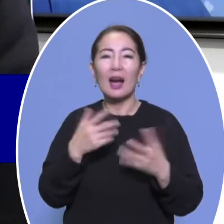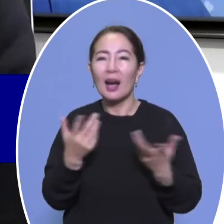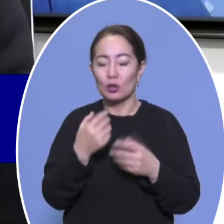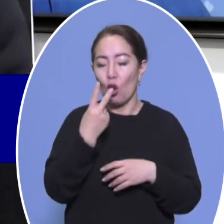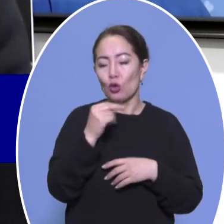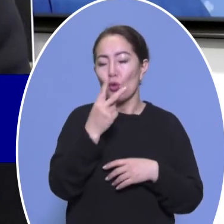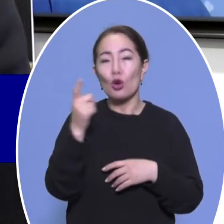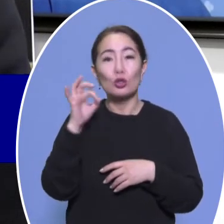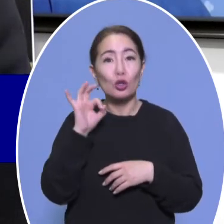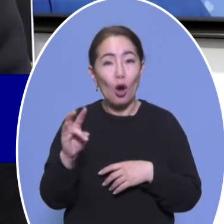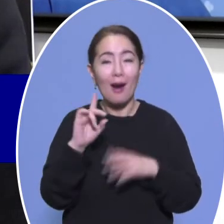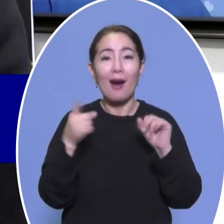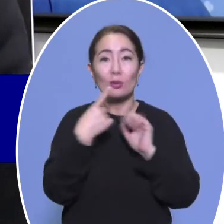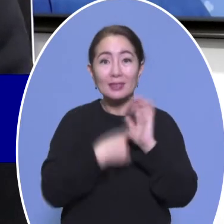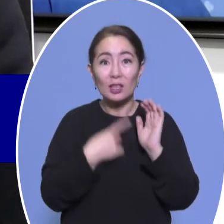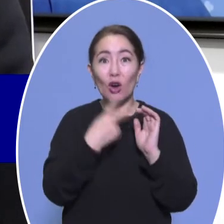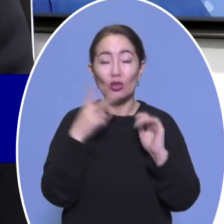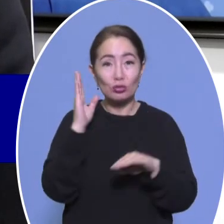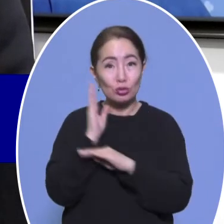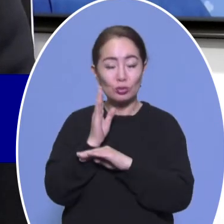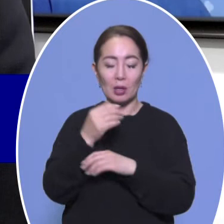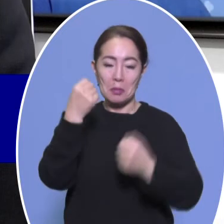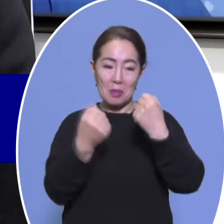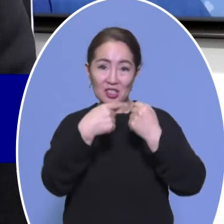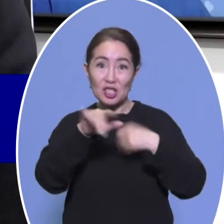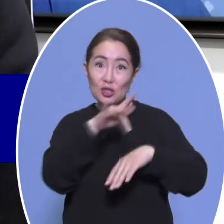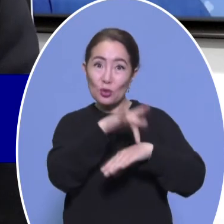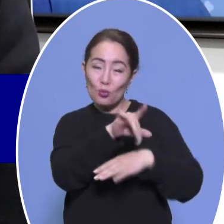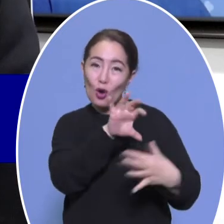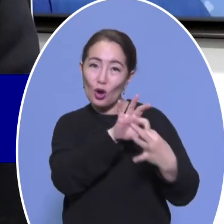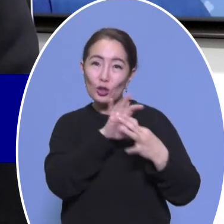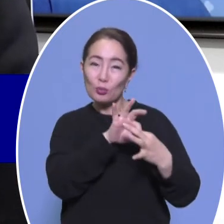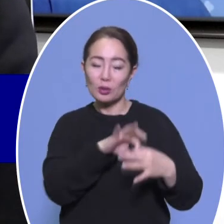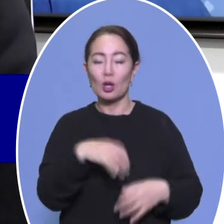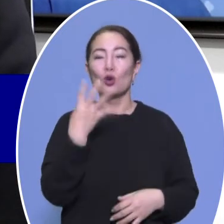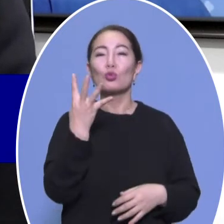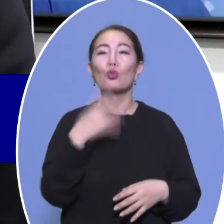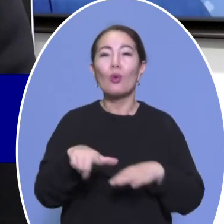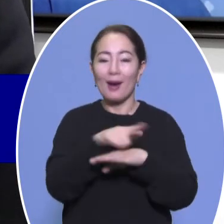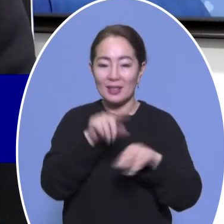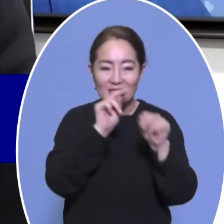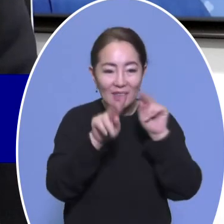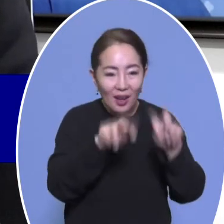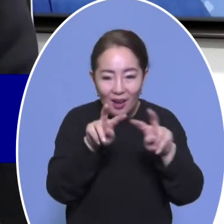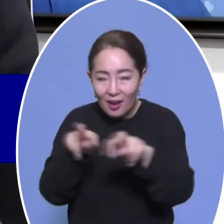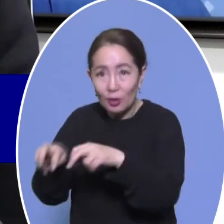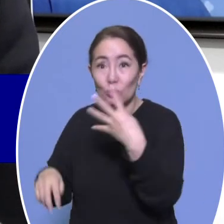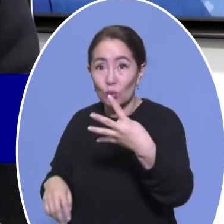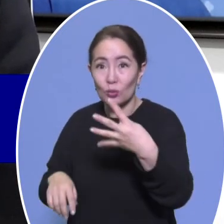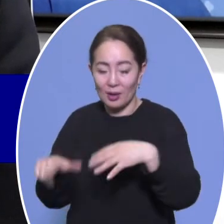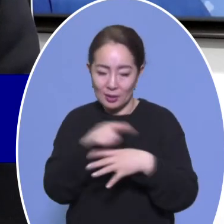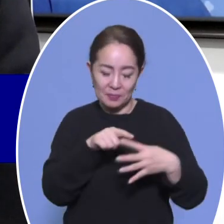2021 оны 11-р сарын 22-ны өдөр автерийн үндэсний төвийн харьяа дөрвөн газарт мөрдөн шалгах ажиллагаа